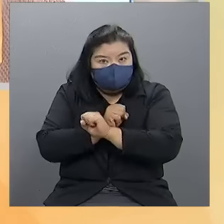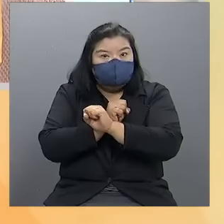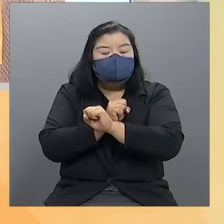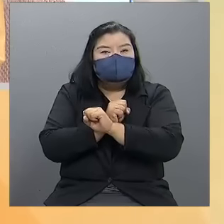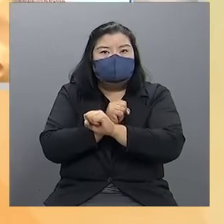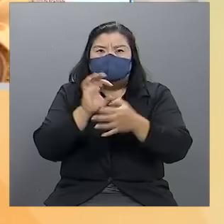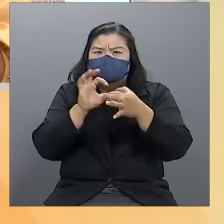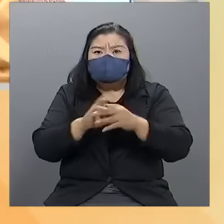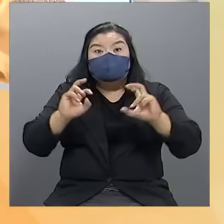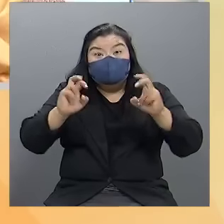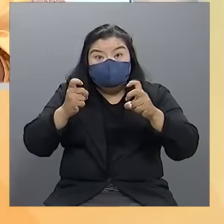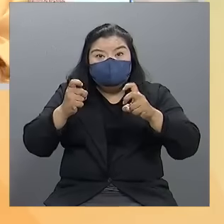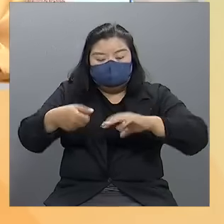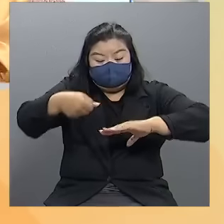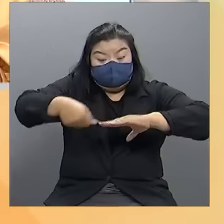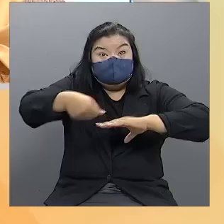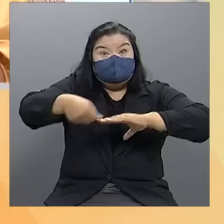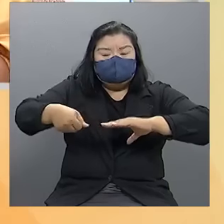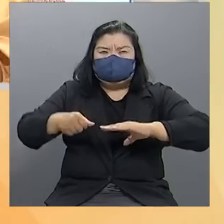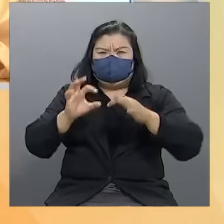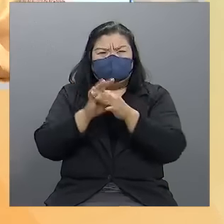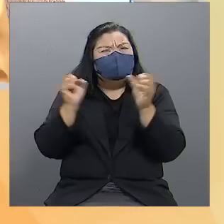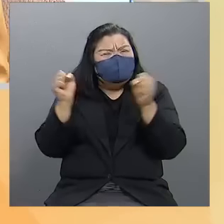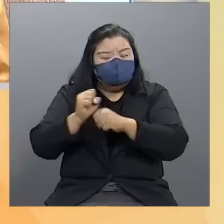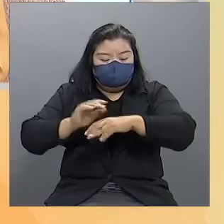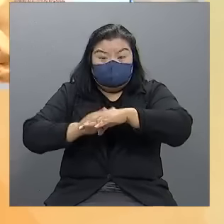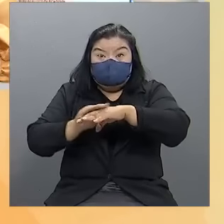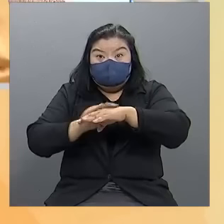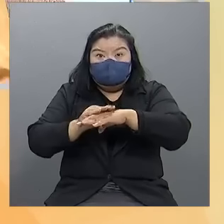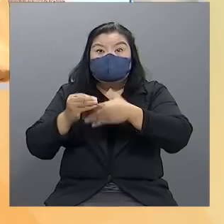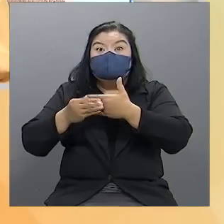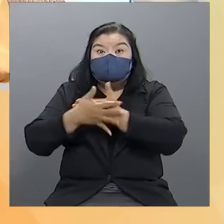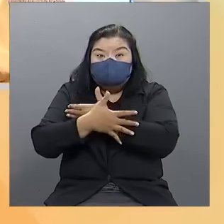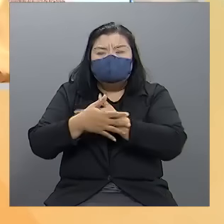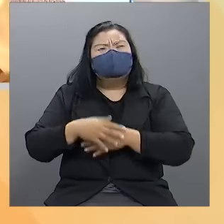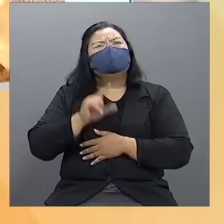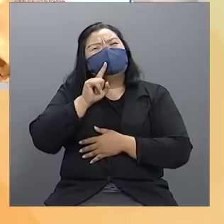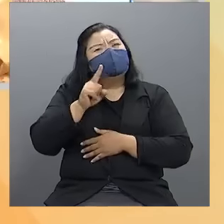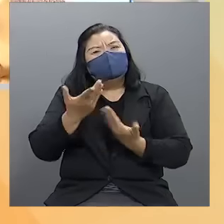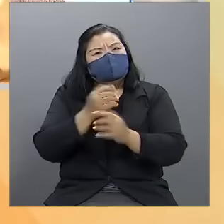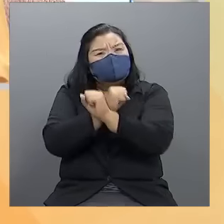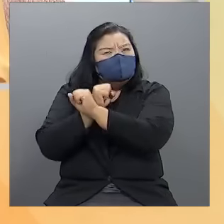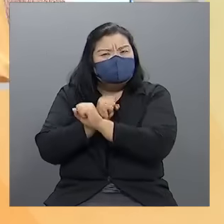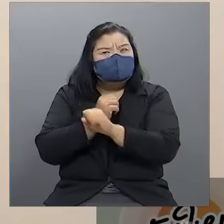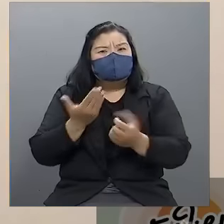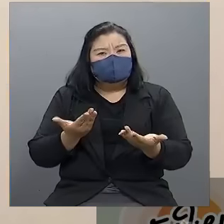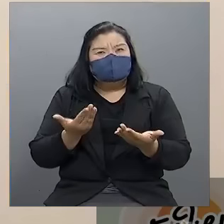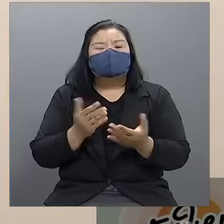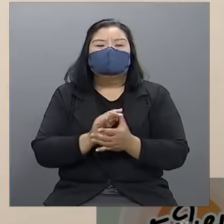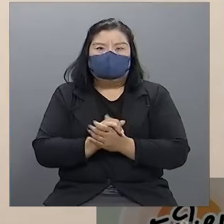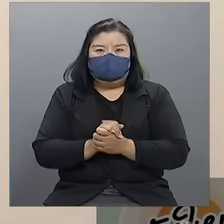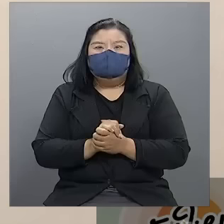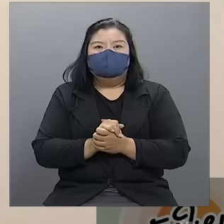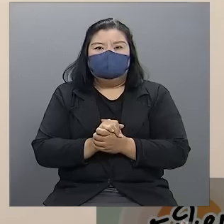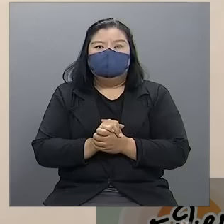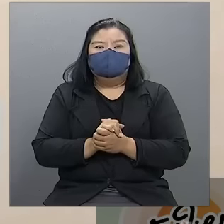ีู้ดถึงเรอง Tribe showจะใหแรง PV